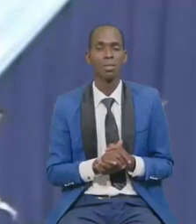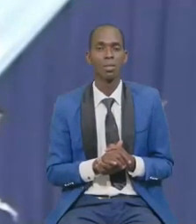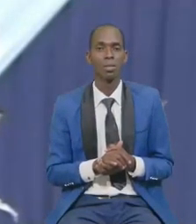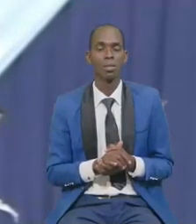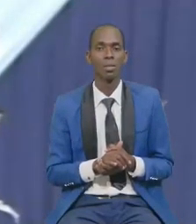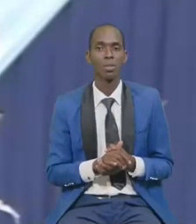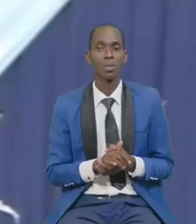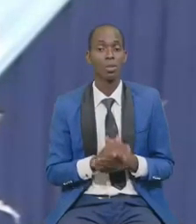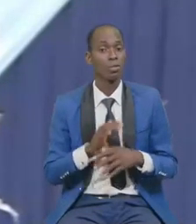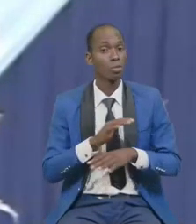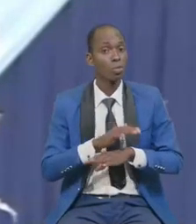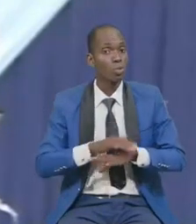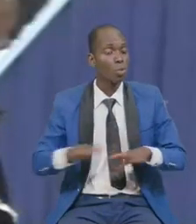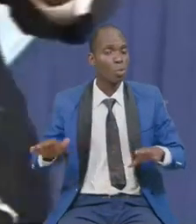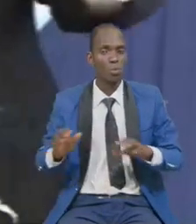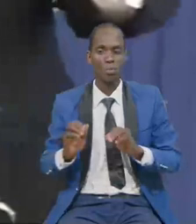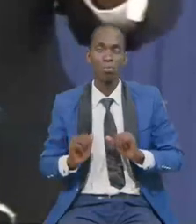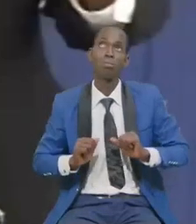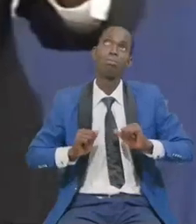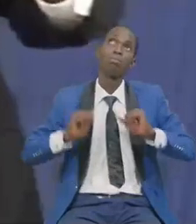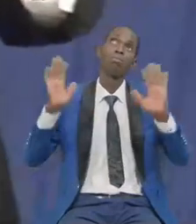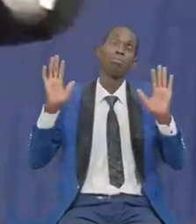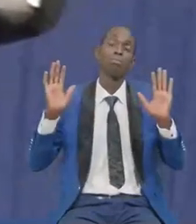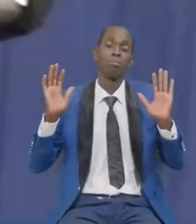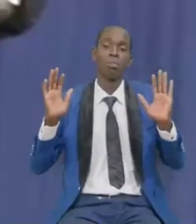N'abandonne pas à cause